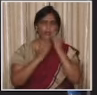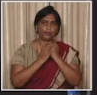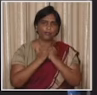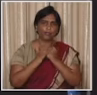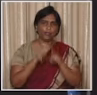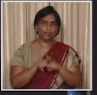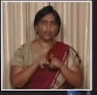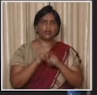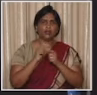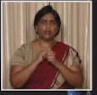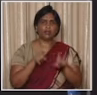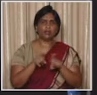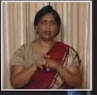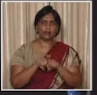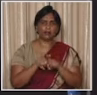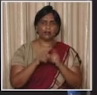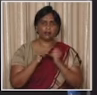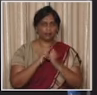රුපියල් මිලියන